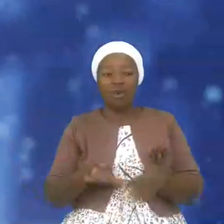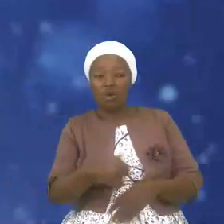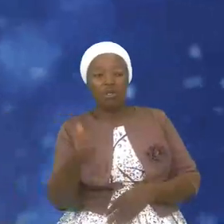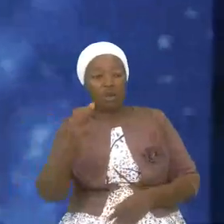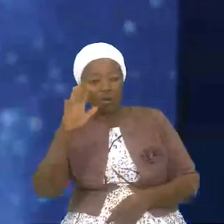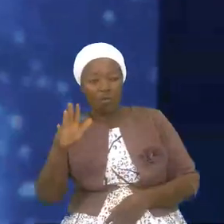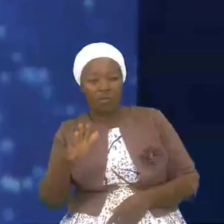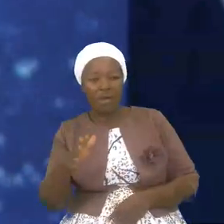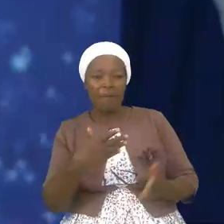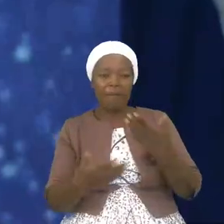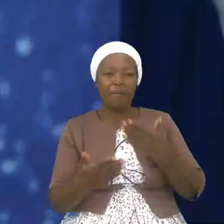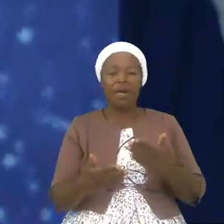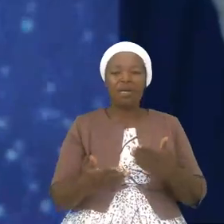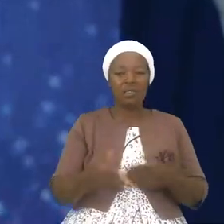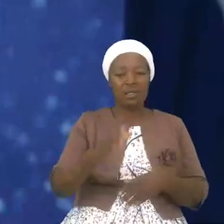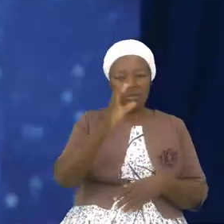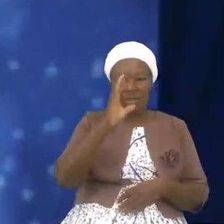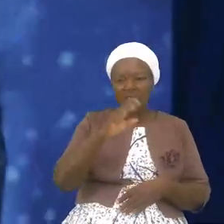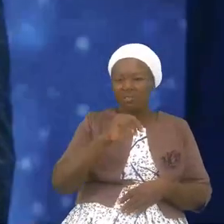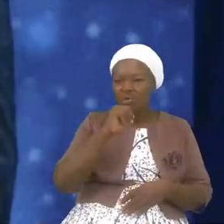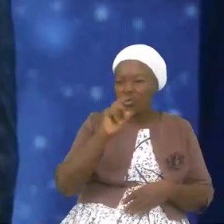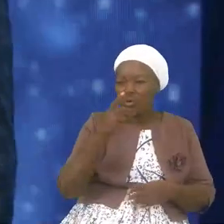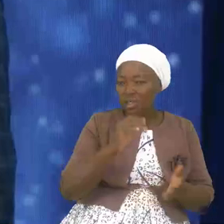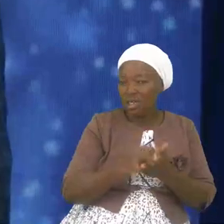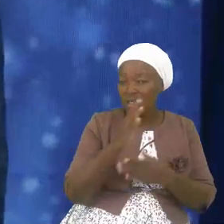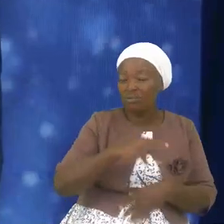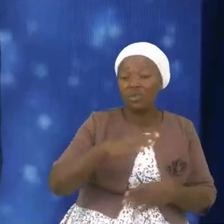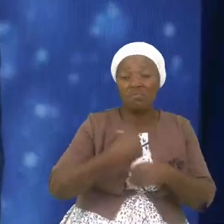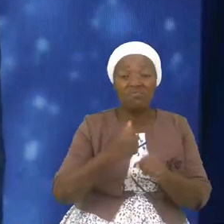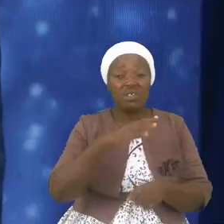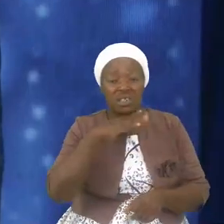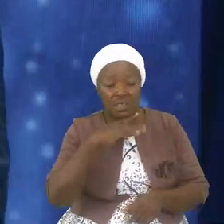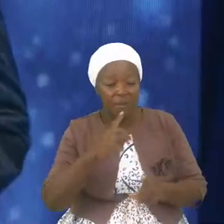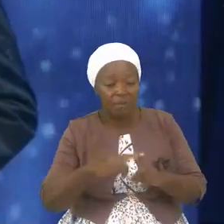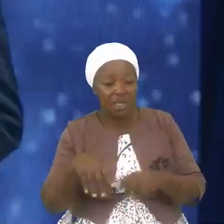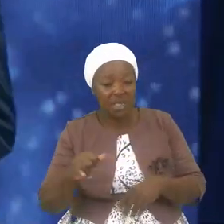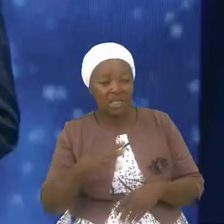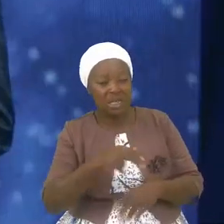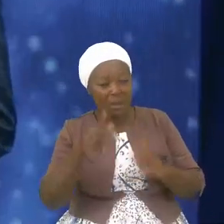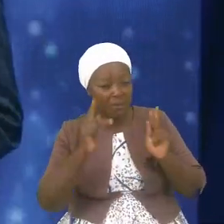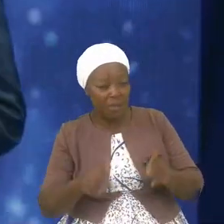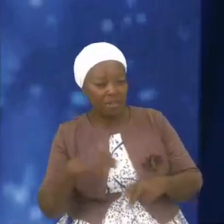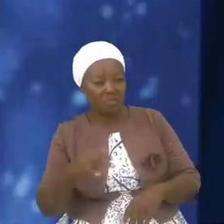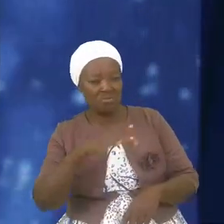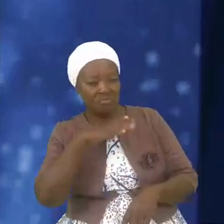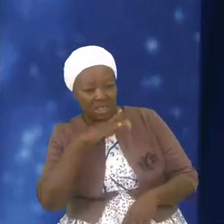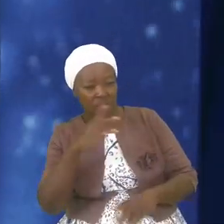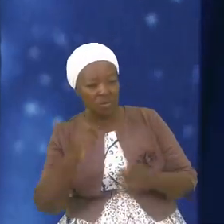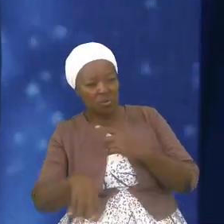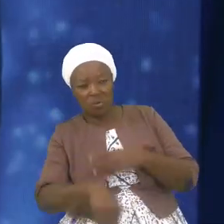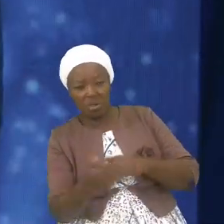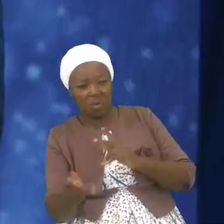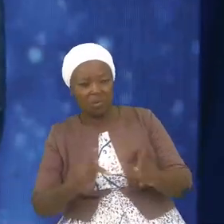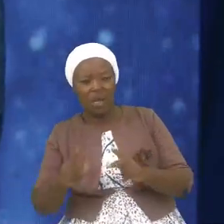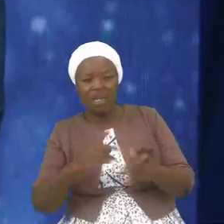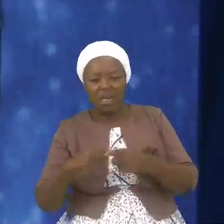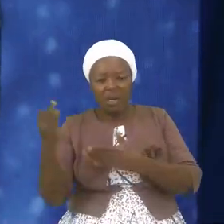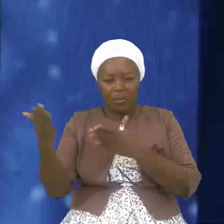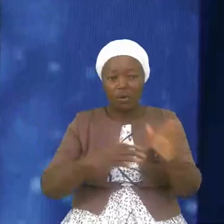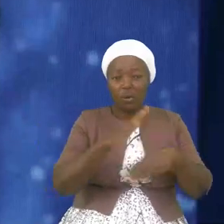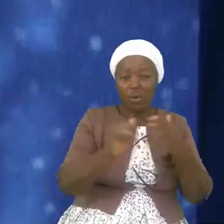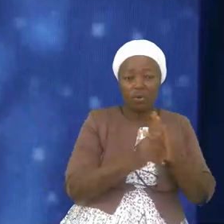seulement, mais il voulait également, il est devenu un agent de souillure. Il a appelé toutes ces